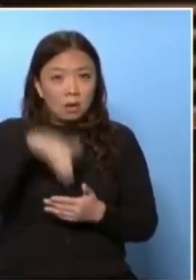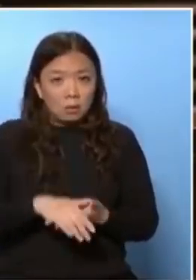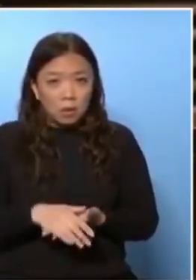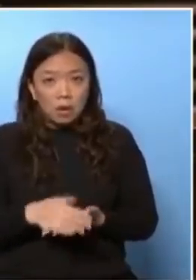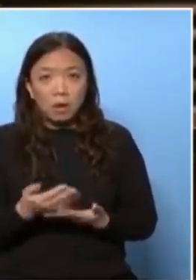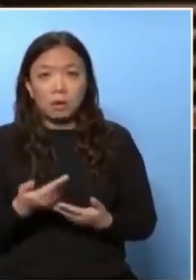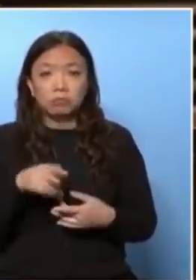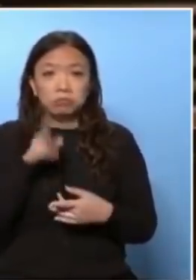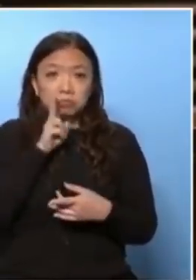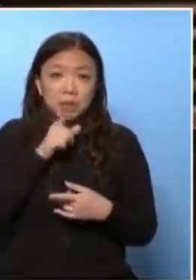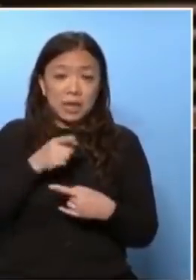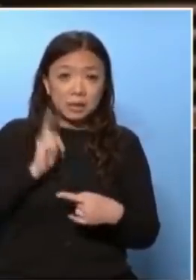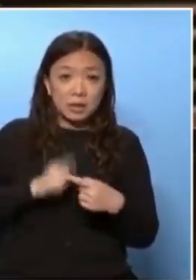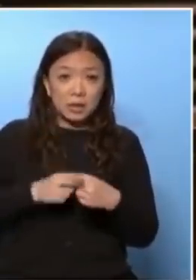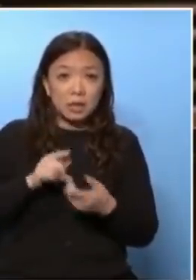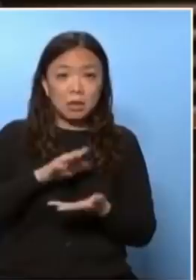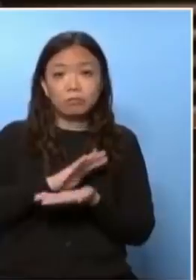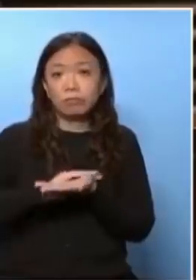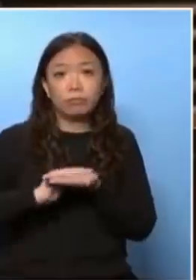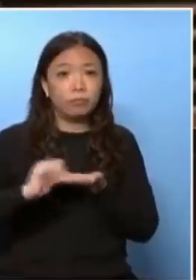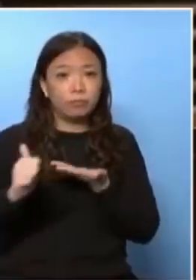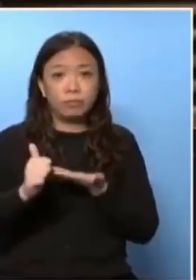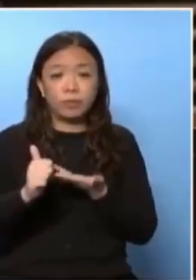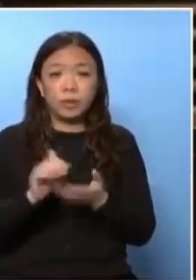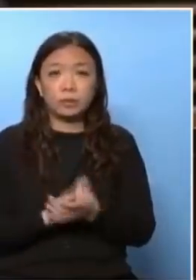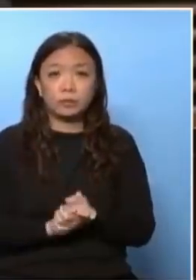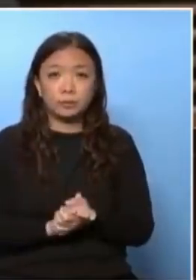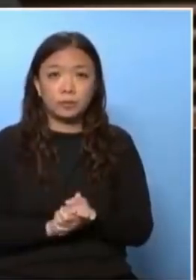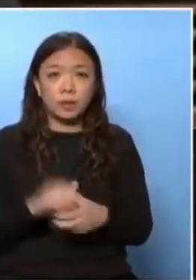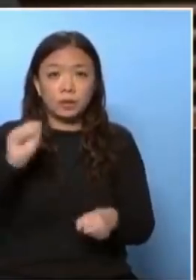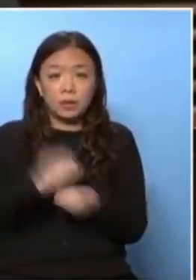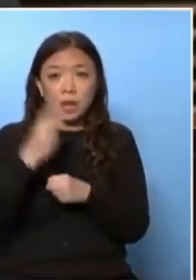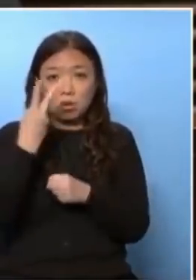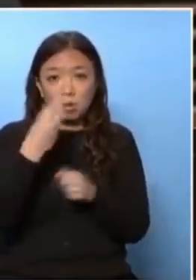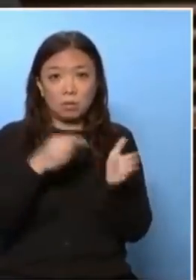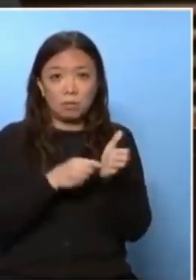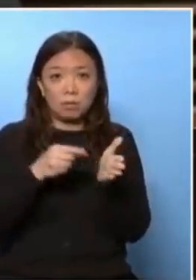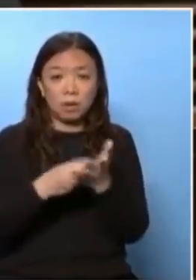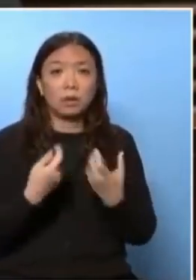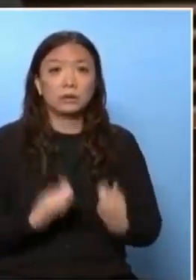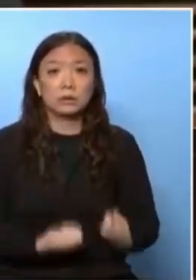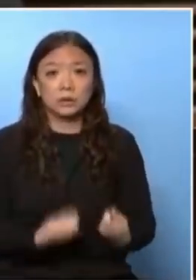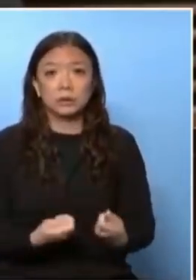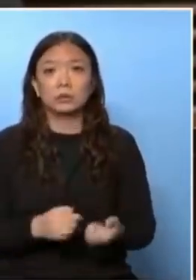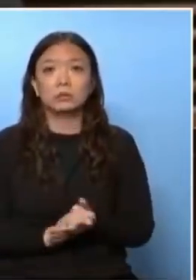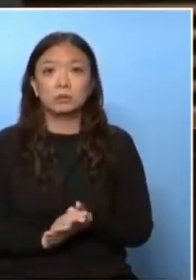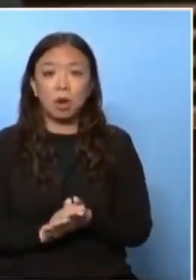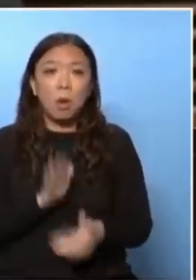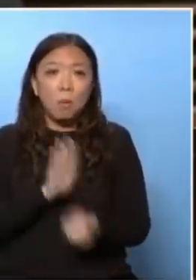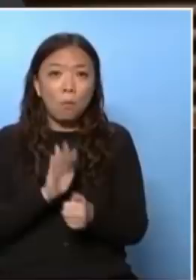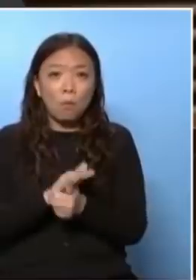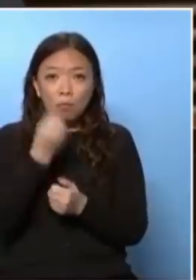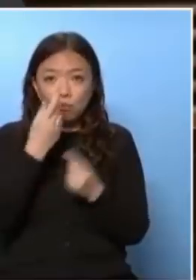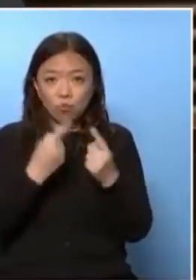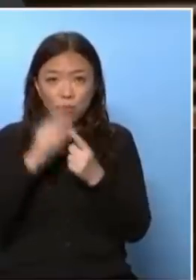媽是女人說得白一點，透過條文只是加2个子字去保障未來日子香港人